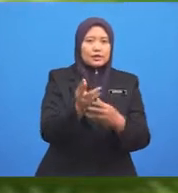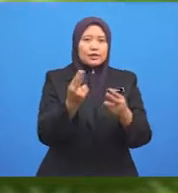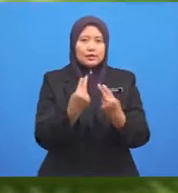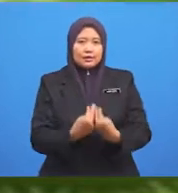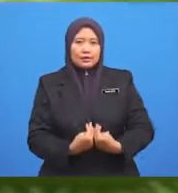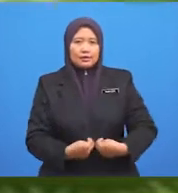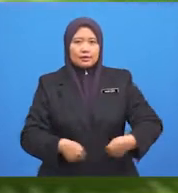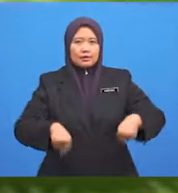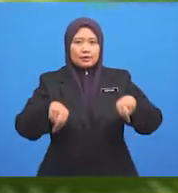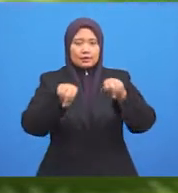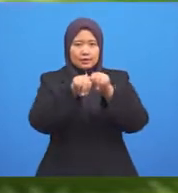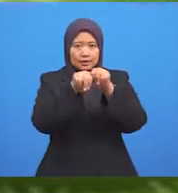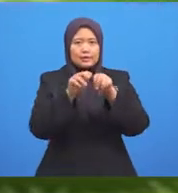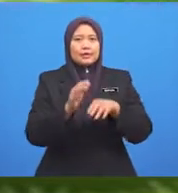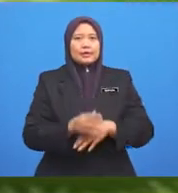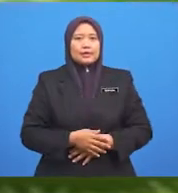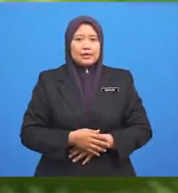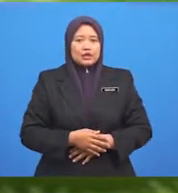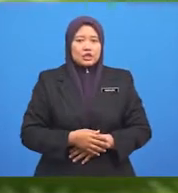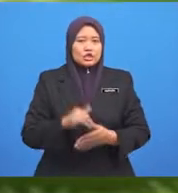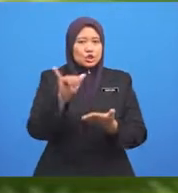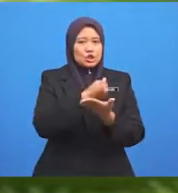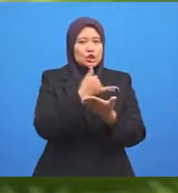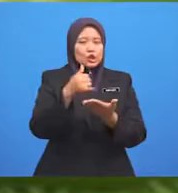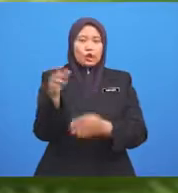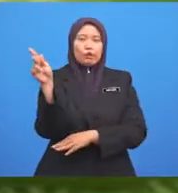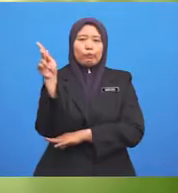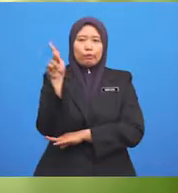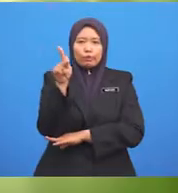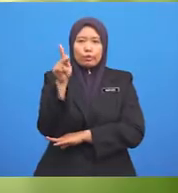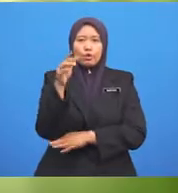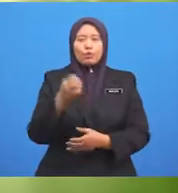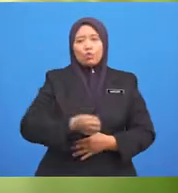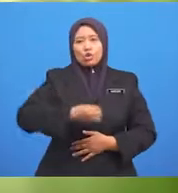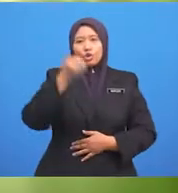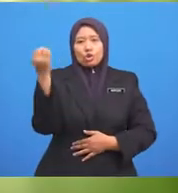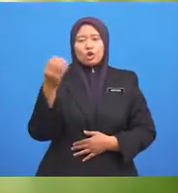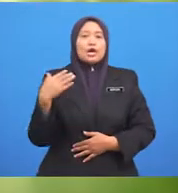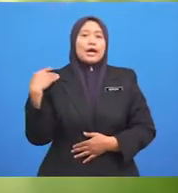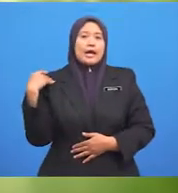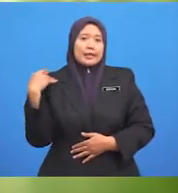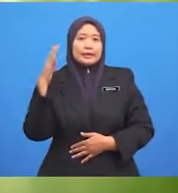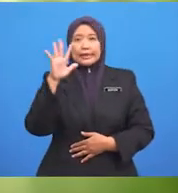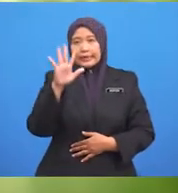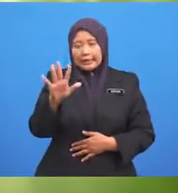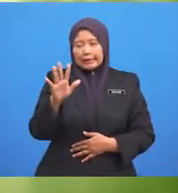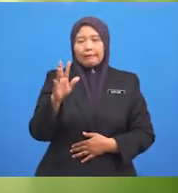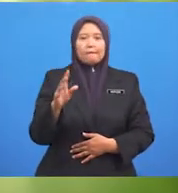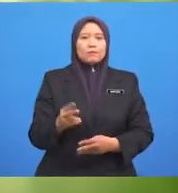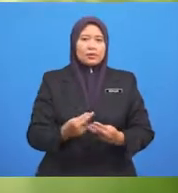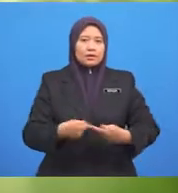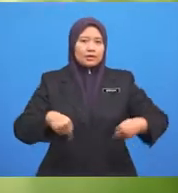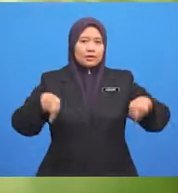dengan mengkaji aspek nilai syair pohon buluh. Terdapat 5 nilai yang